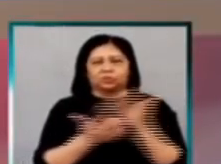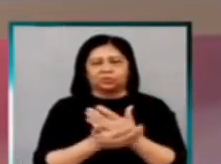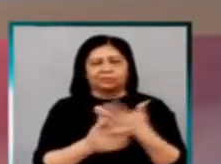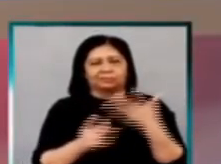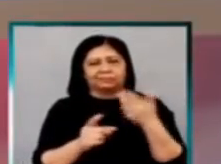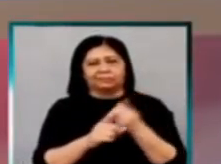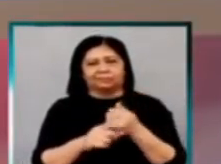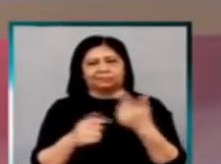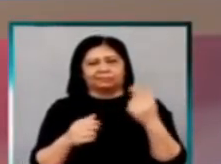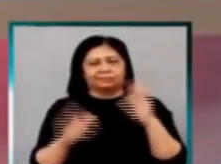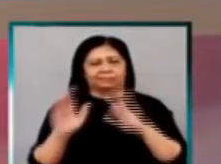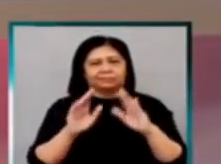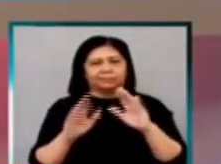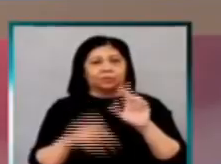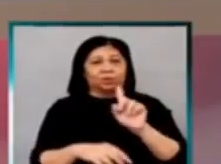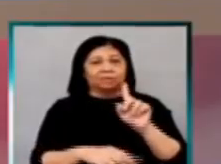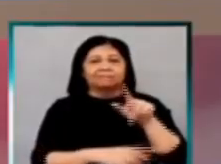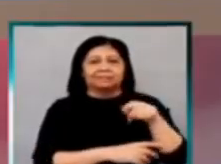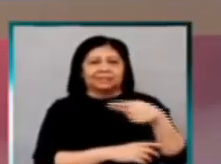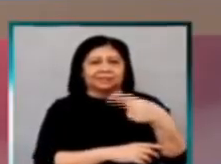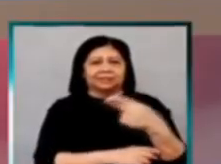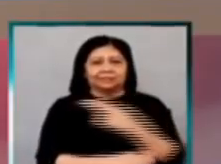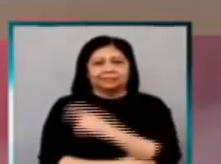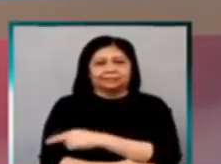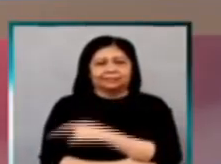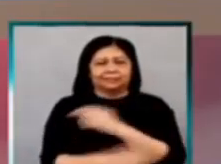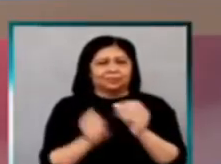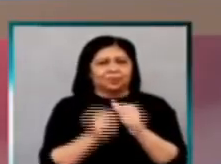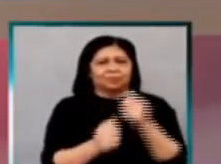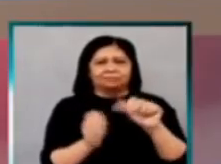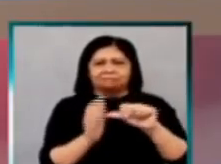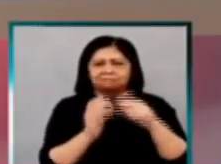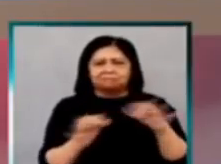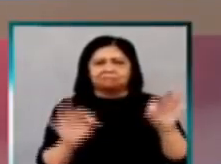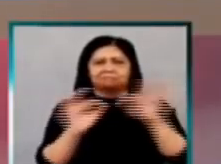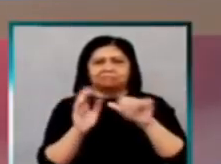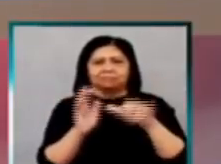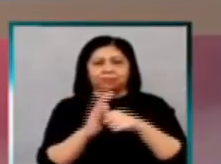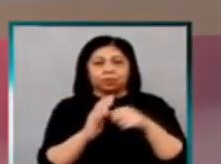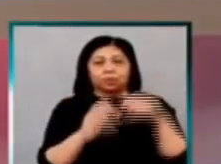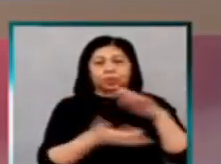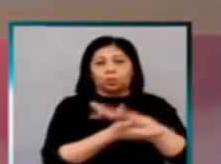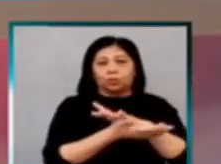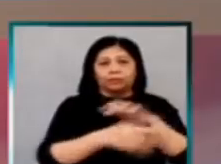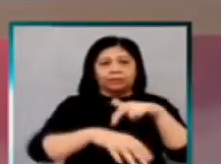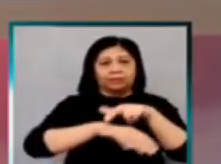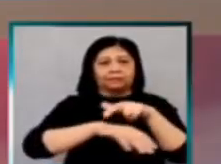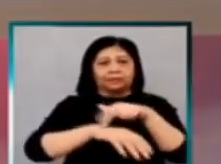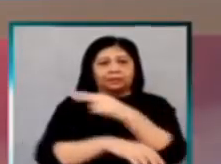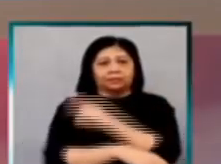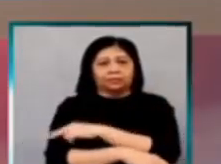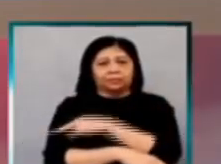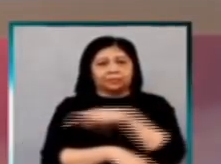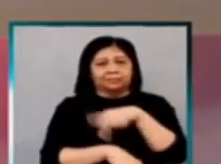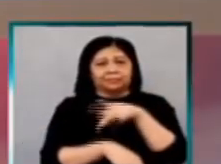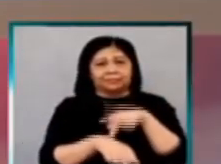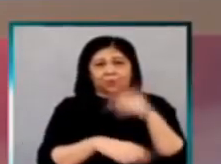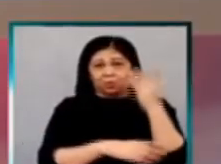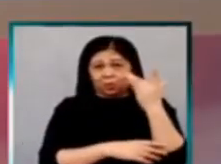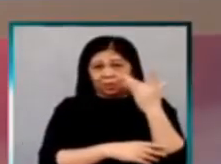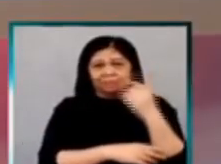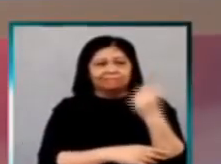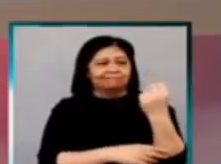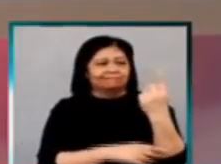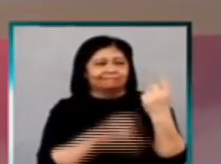ng Philippine General Hospital na isa sa mga pangunahing COVID referral hospitals sa Pilipinas. Labing isa kasi sa mga